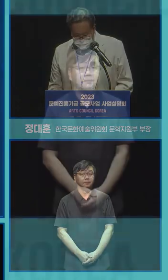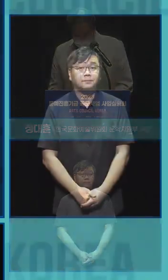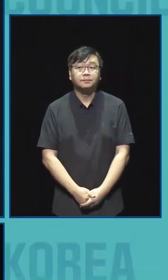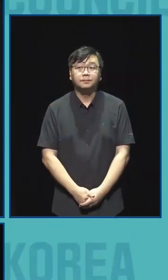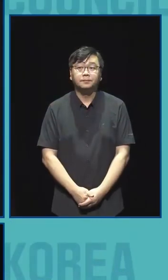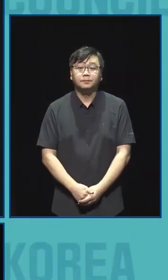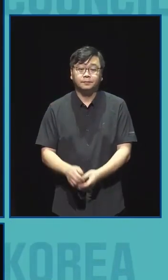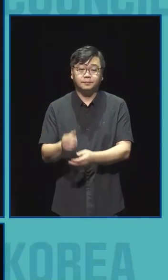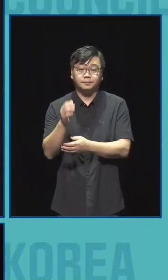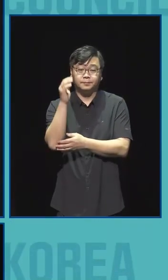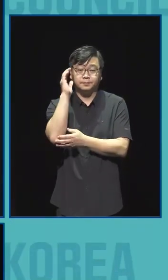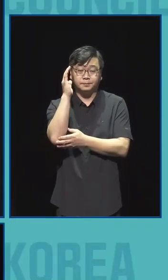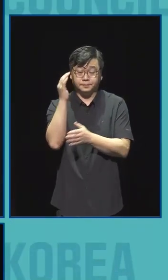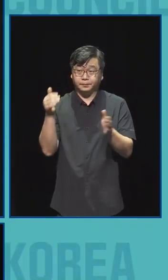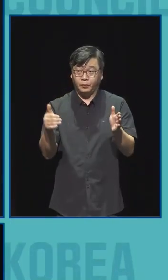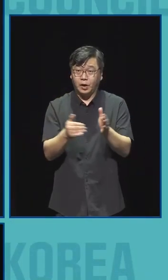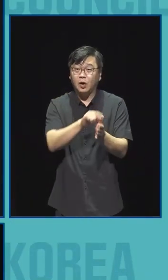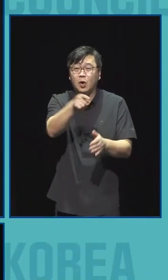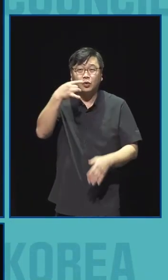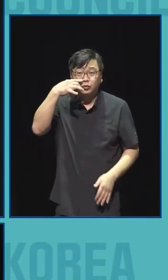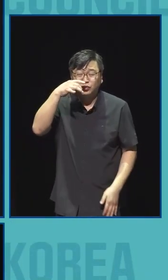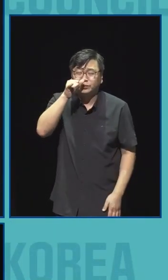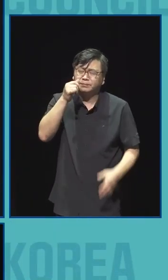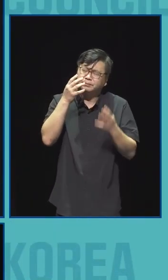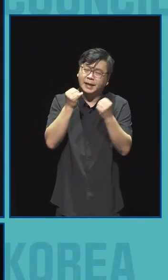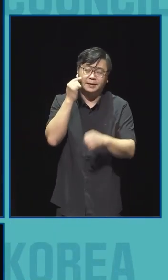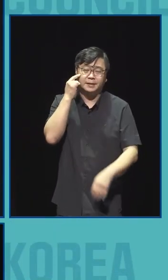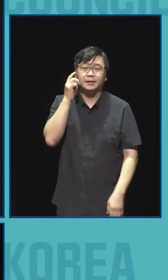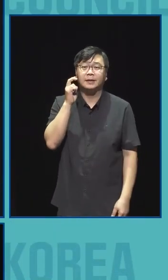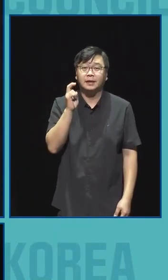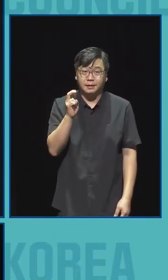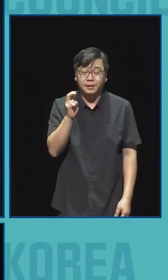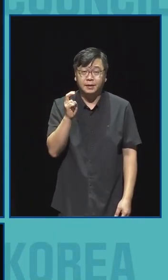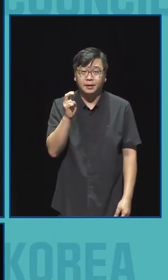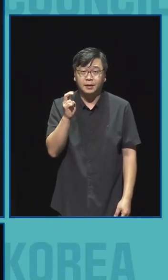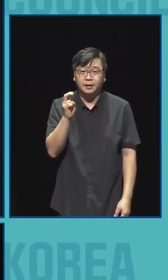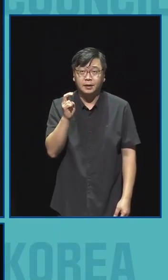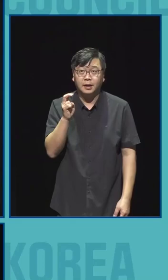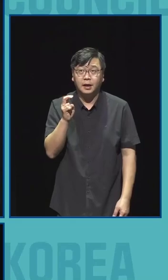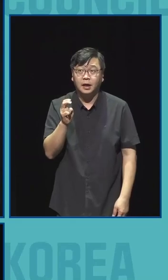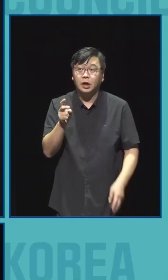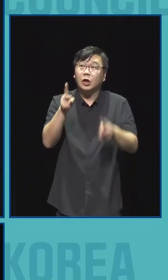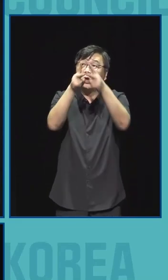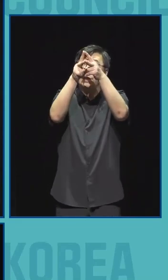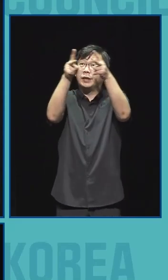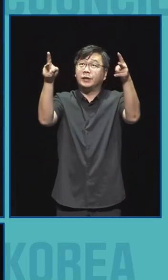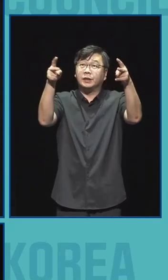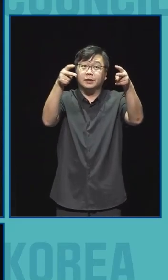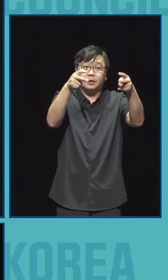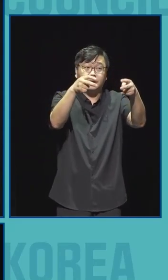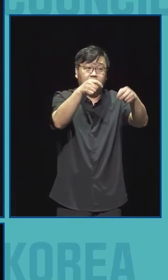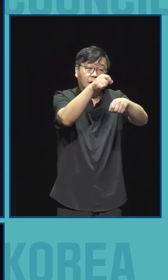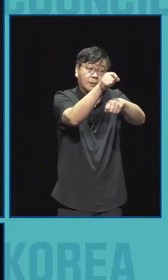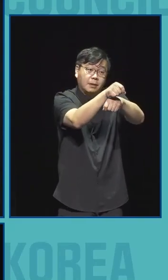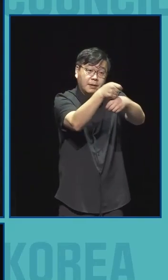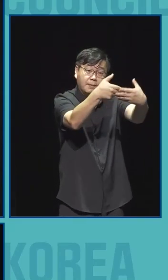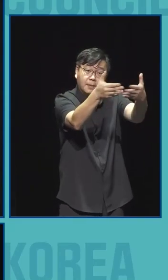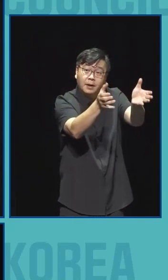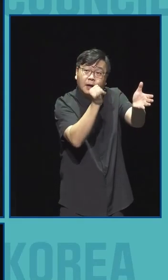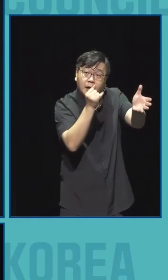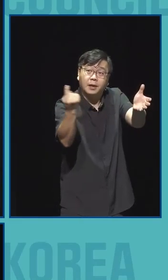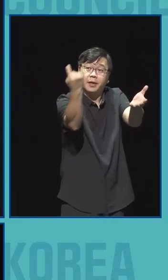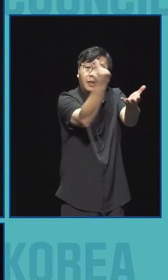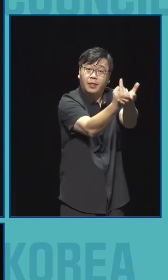이상으로 좀 발표를 마치겠습니다. 아마 궁금하신 내용들이 많으실 걸로 압니다. 저희 2층에 부스가 마련되어 있으니까 그곳으로 오셔가지고